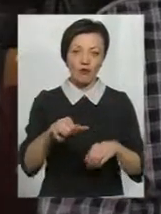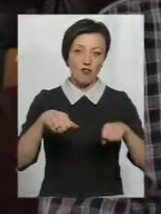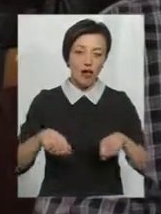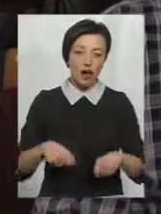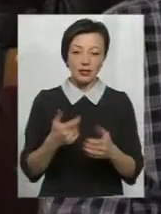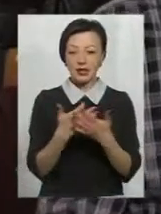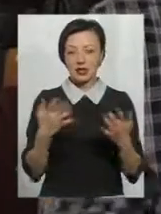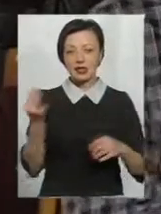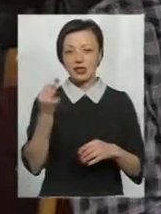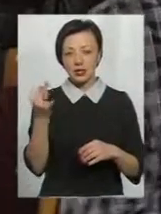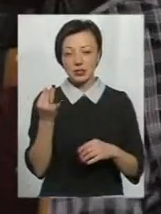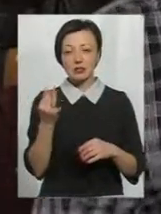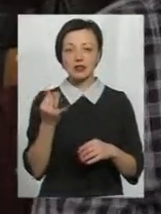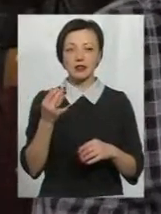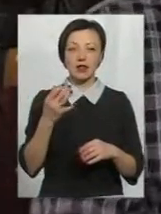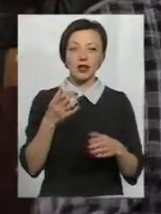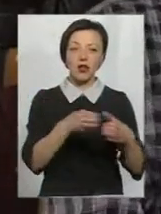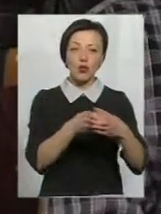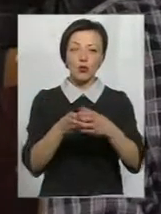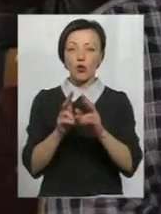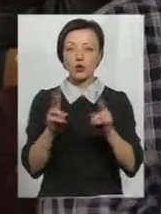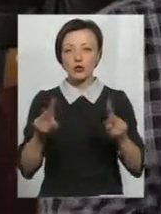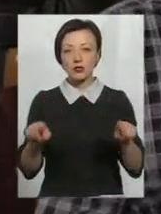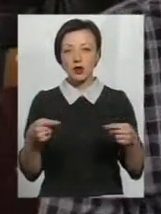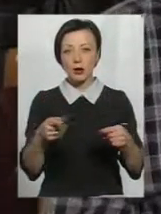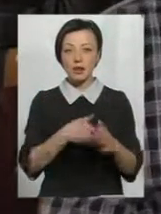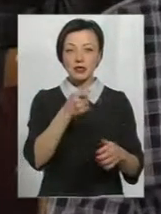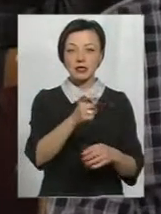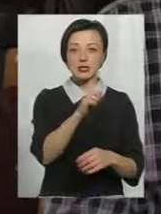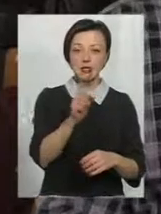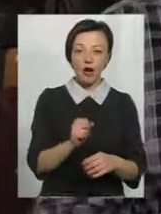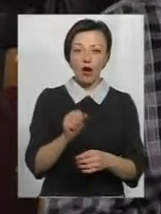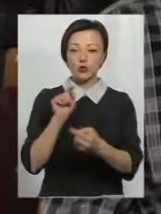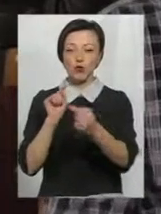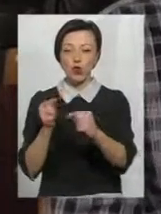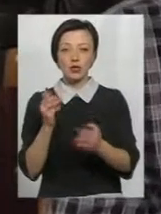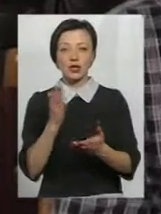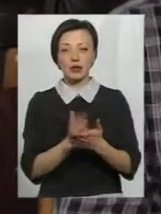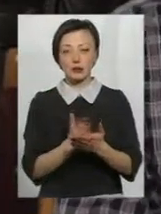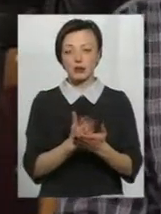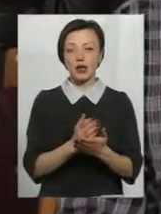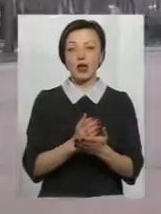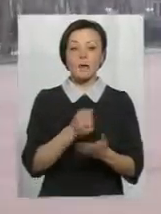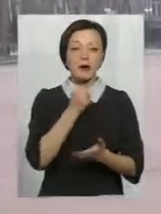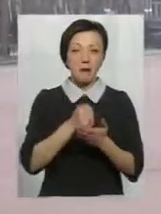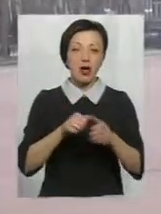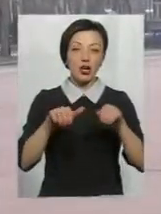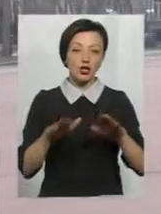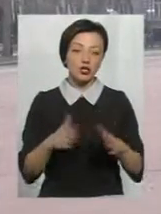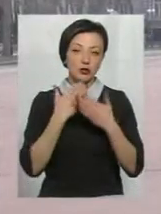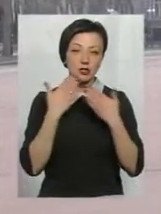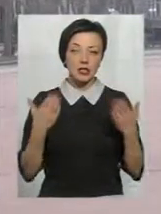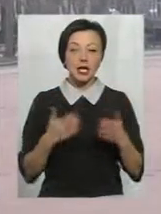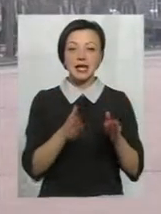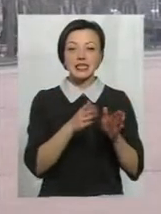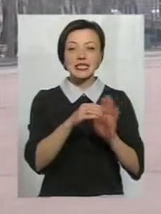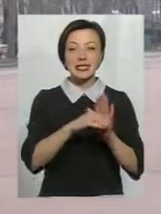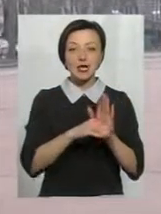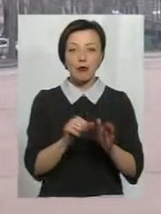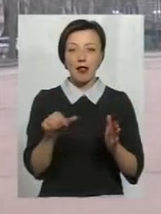різні інтереси, чи є інтереси інших груп, наприклад, хтось створює петицію за, хтось проти, вже приймає певне рішення. Систему електронних петицій